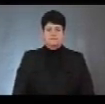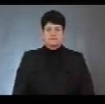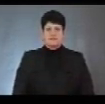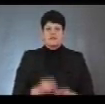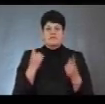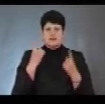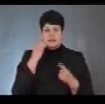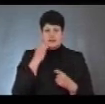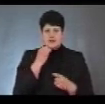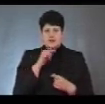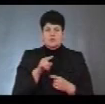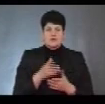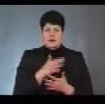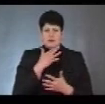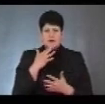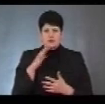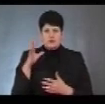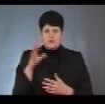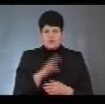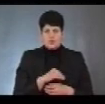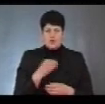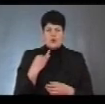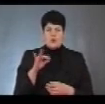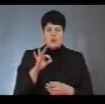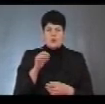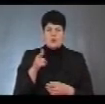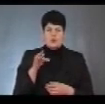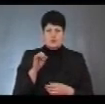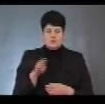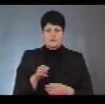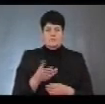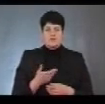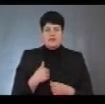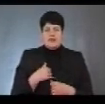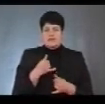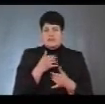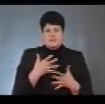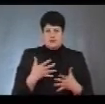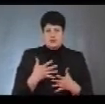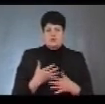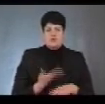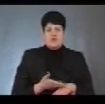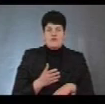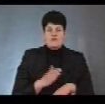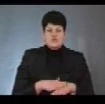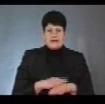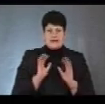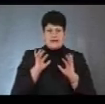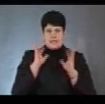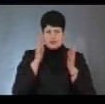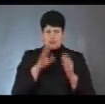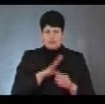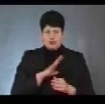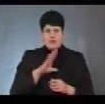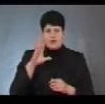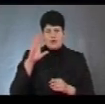Велике дякую. Тут так багато всього. І йогурт – добре. Я не можу, бо важкий інсульт перенесла, а в чоловіка –